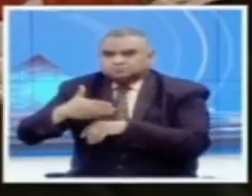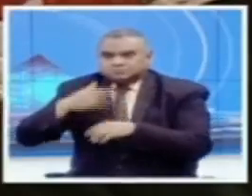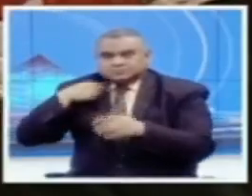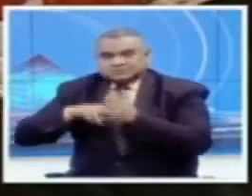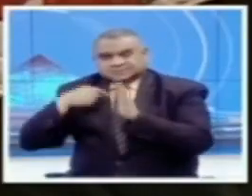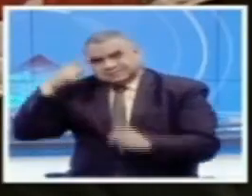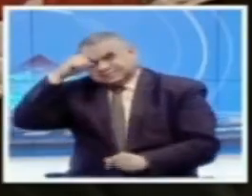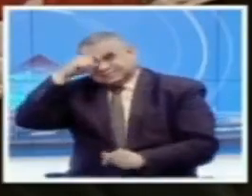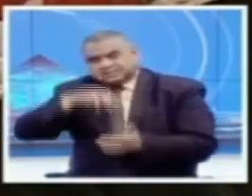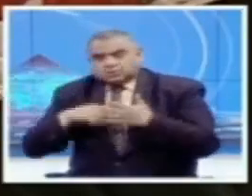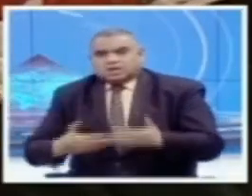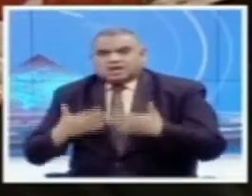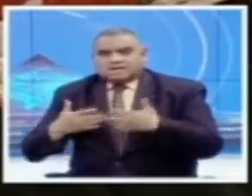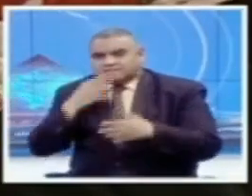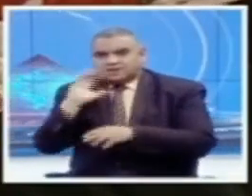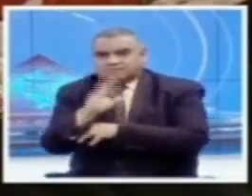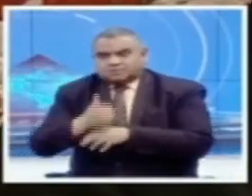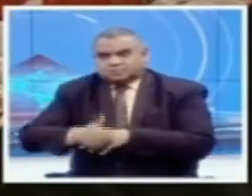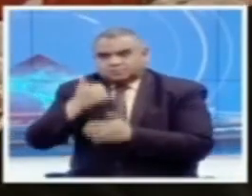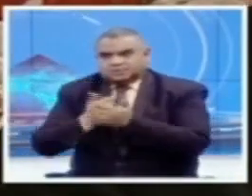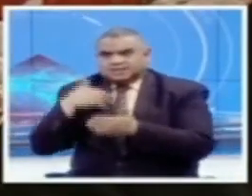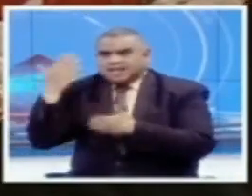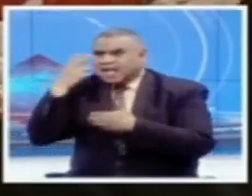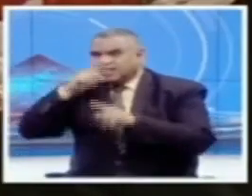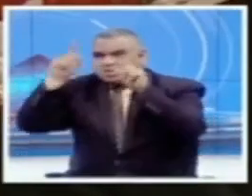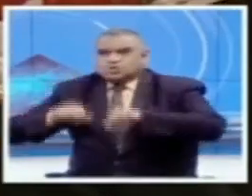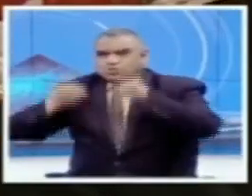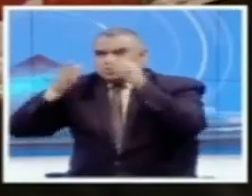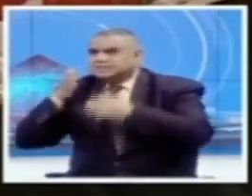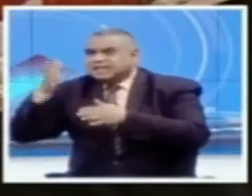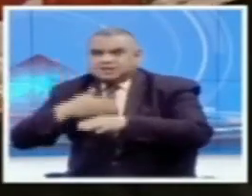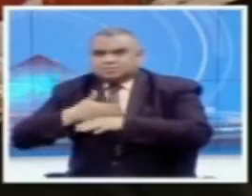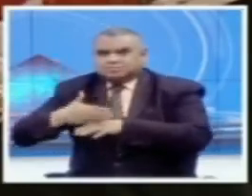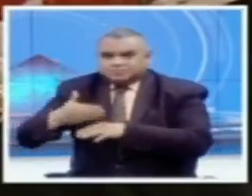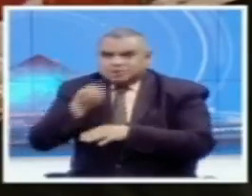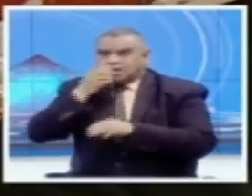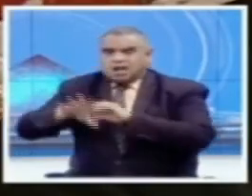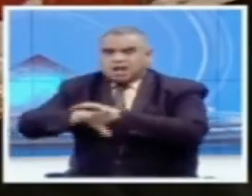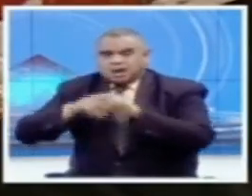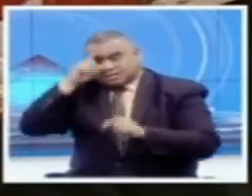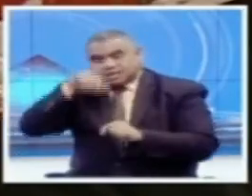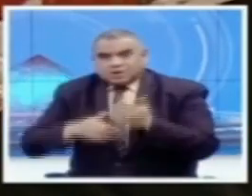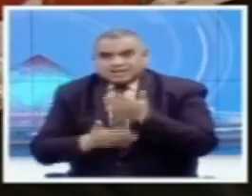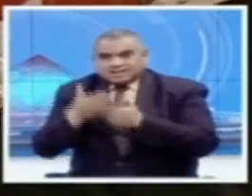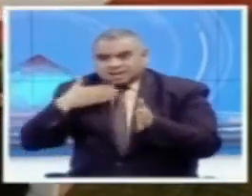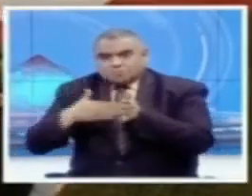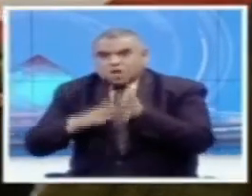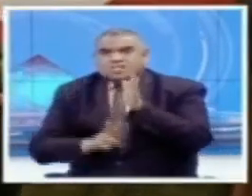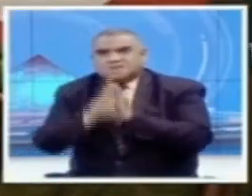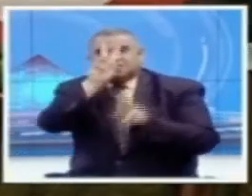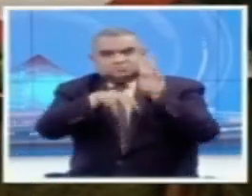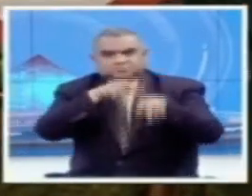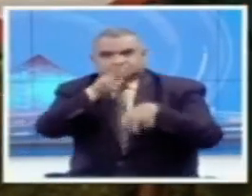موجوده اريح واسهل من المشوار والمواصلات هيبقى في فرق طبعا اكيد. هو